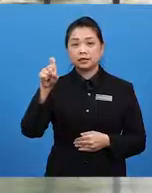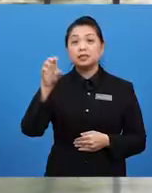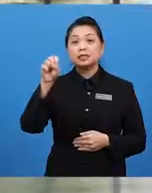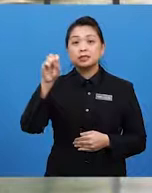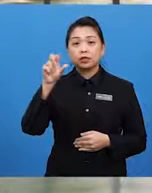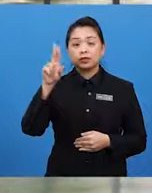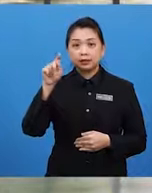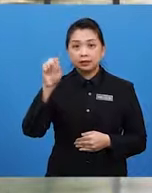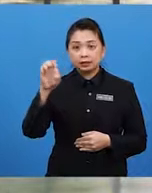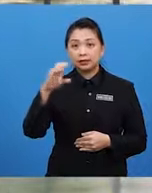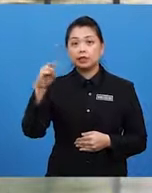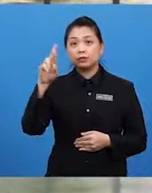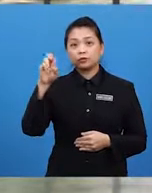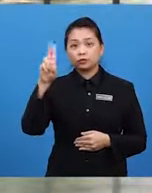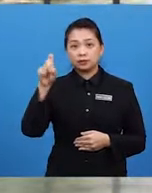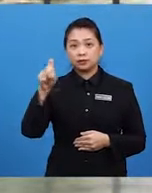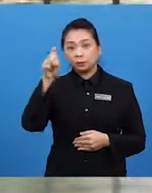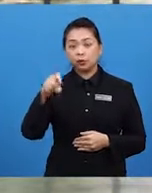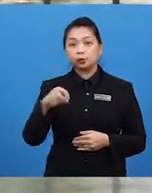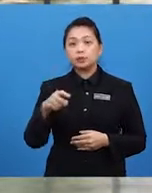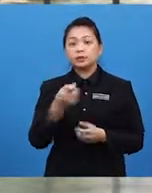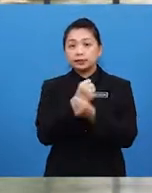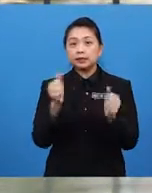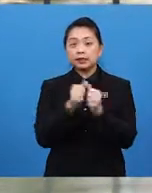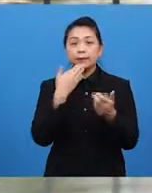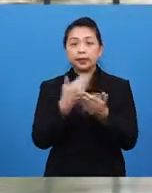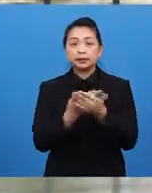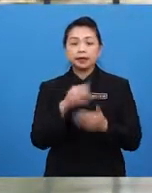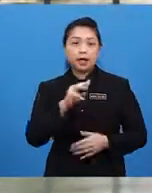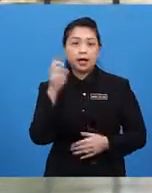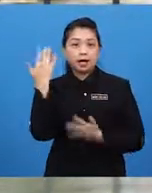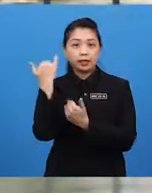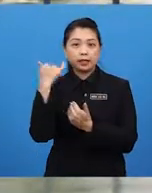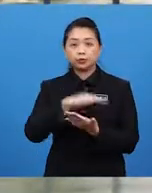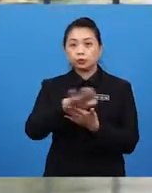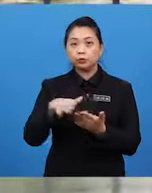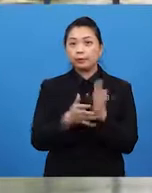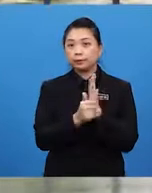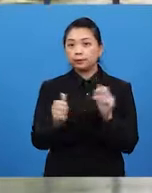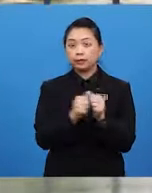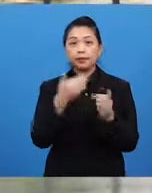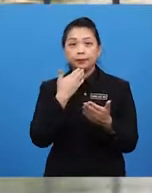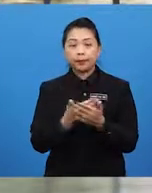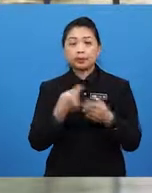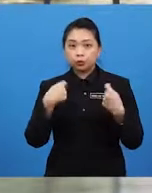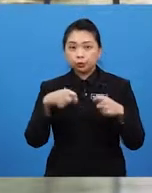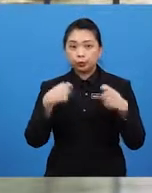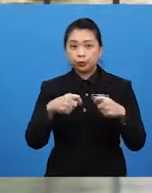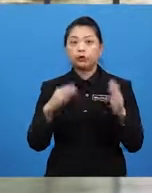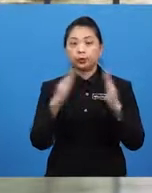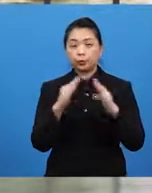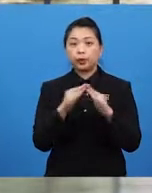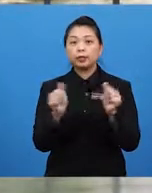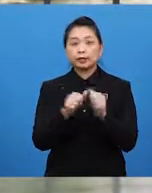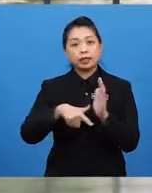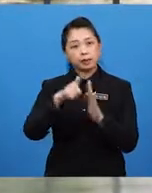chegou harap semua murid-murid dapat menguasai tajuk ini dengan baik dan Cuba menyedihkan sedang ini di